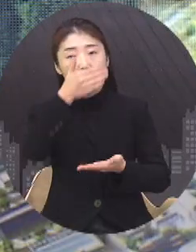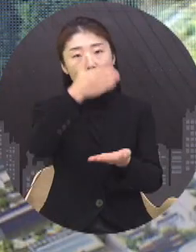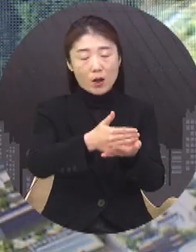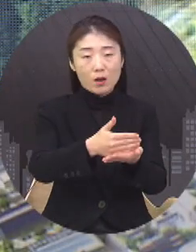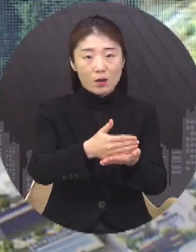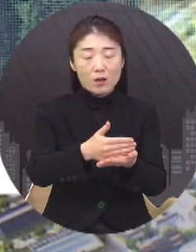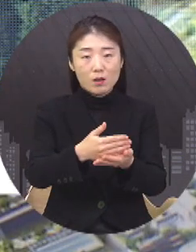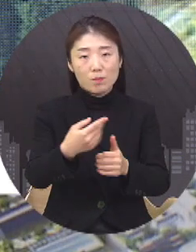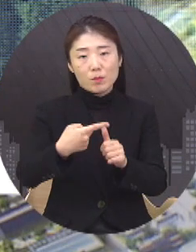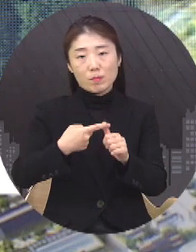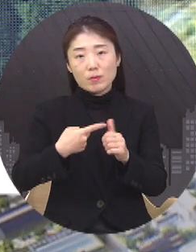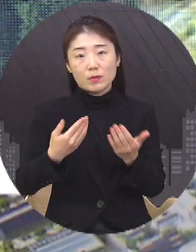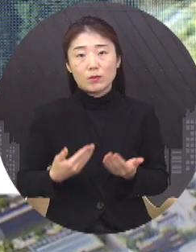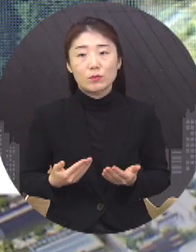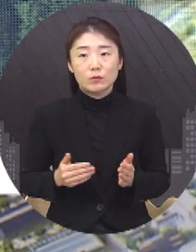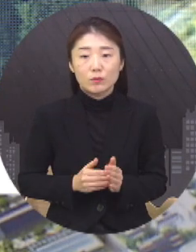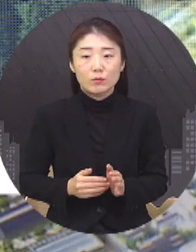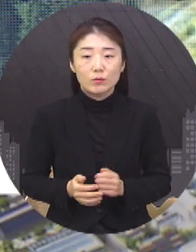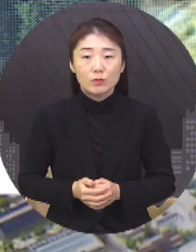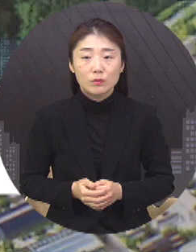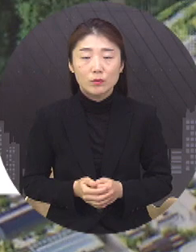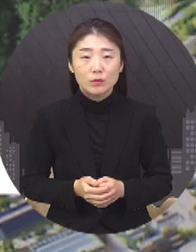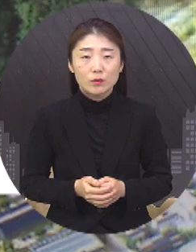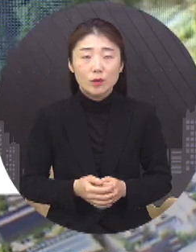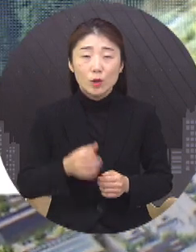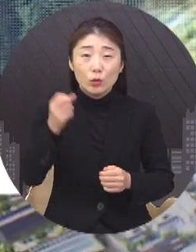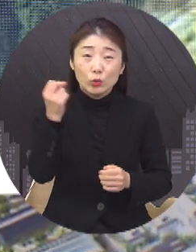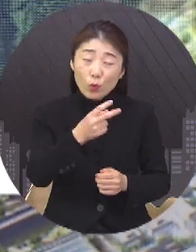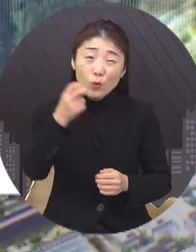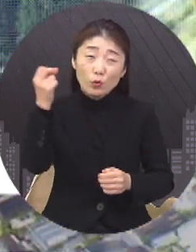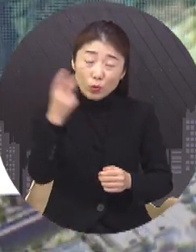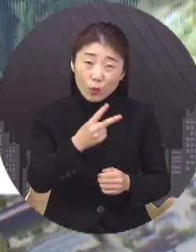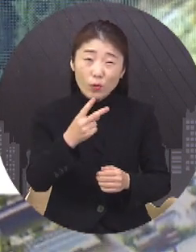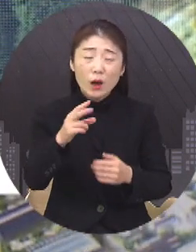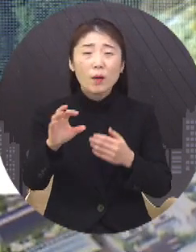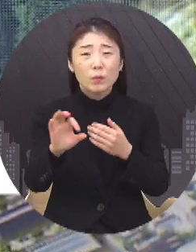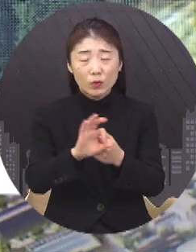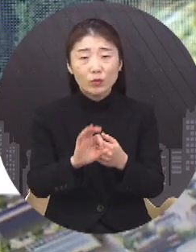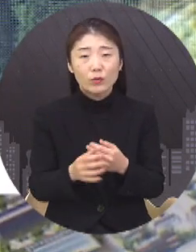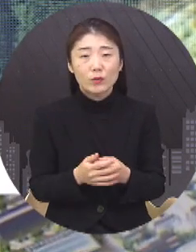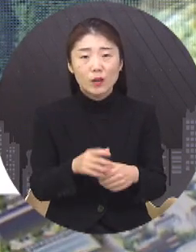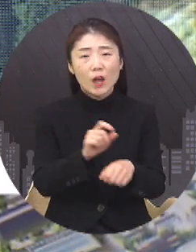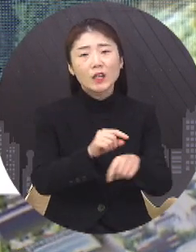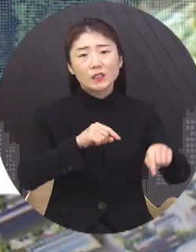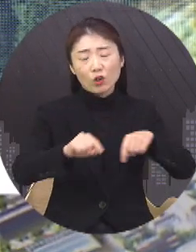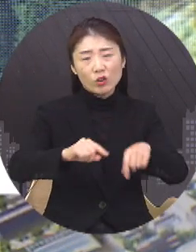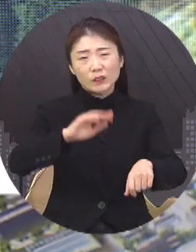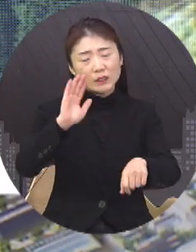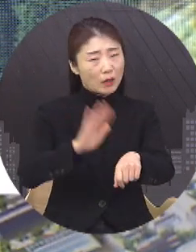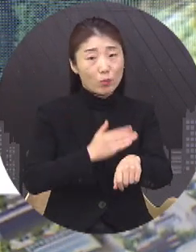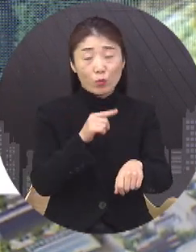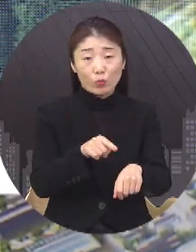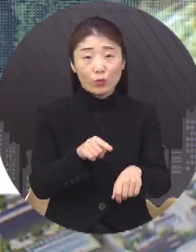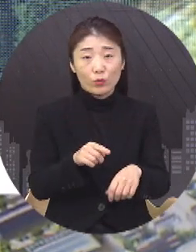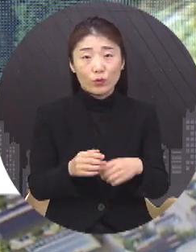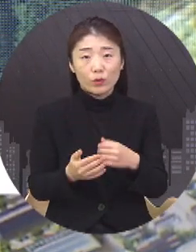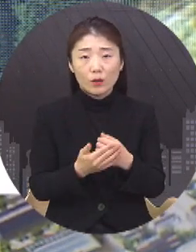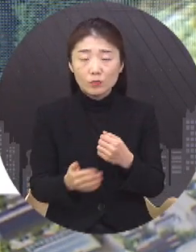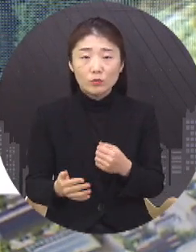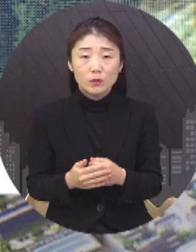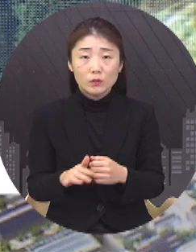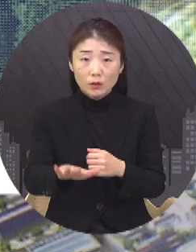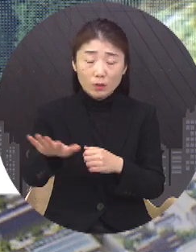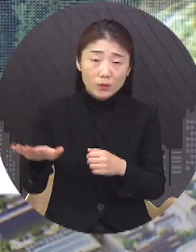아 제발 하면 그건 희생이 똥 운용 한계 되니까 그렇게 되면은 도민들이 뭐 불안해서 어떻게